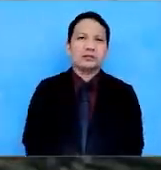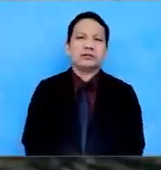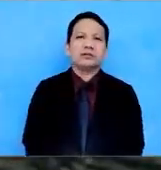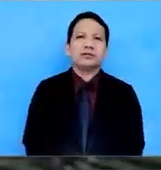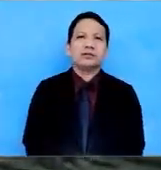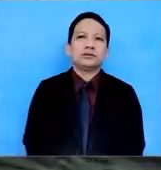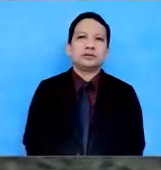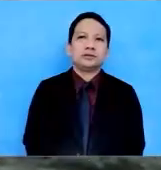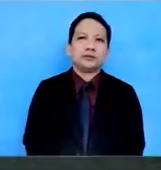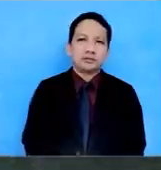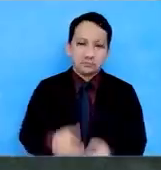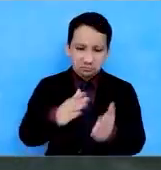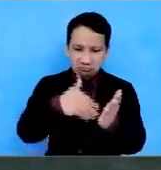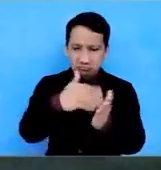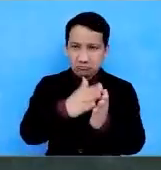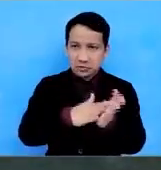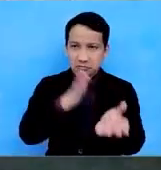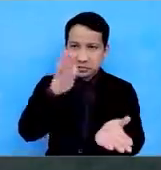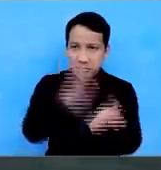bawat dikit,